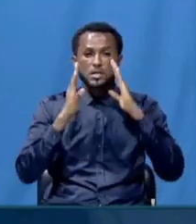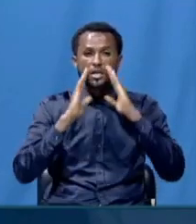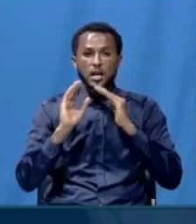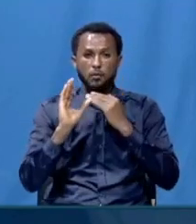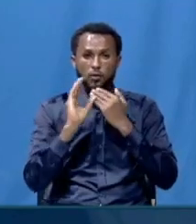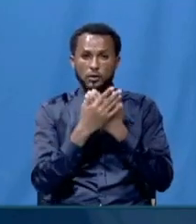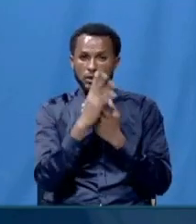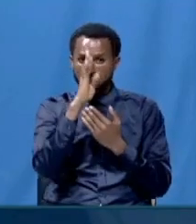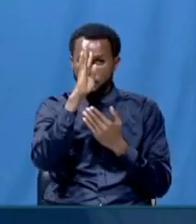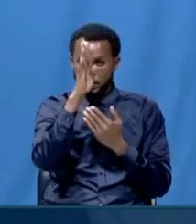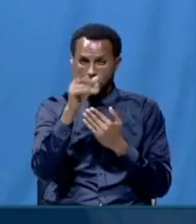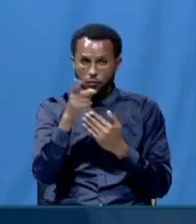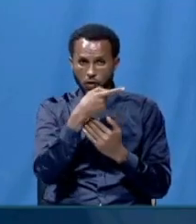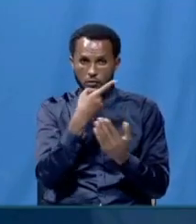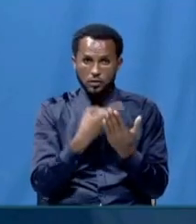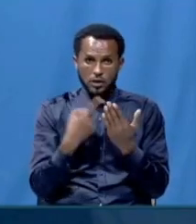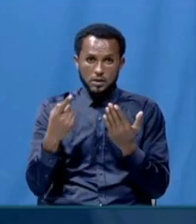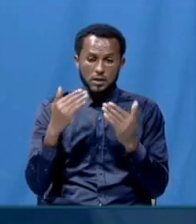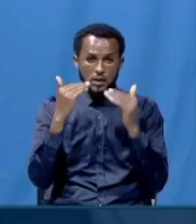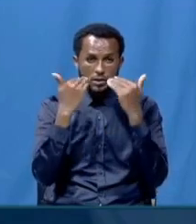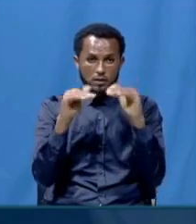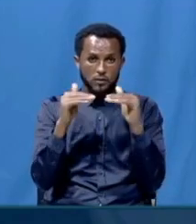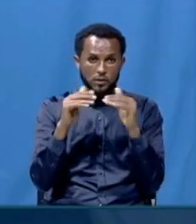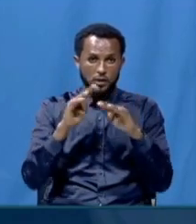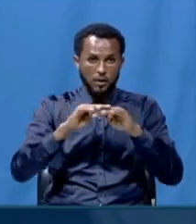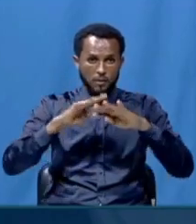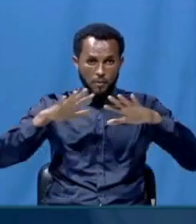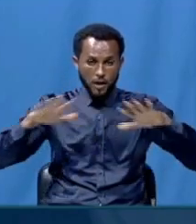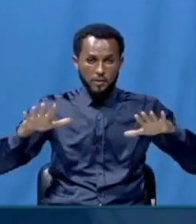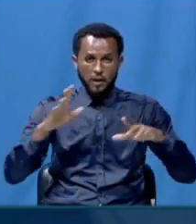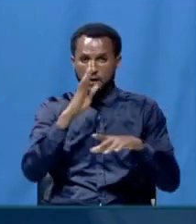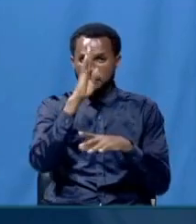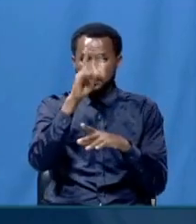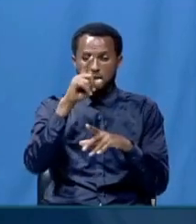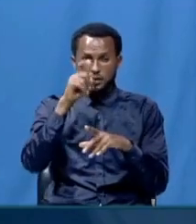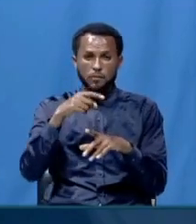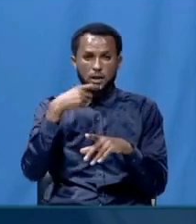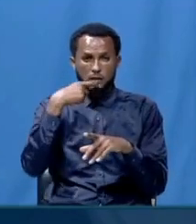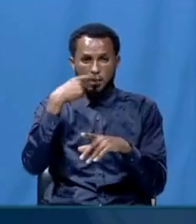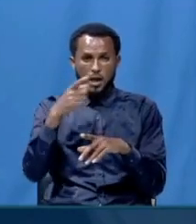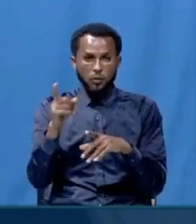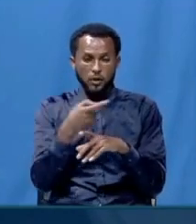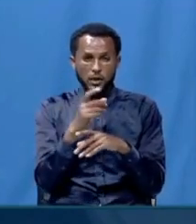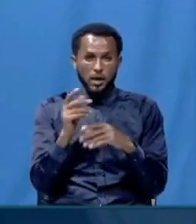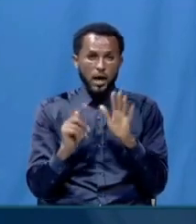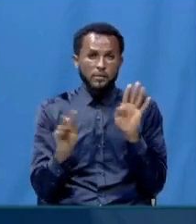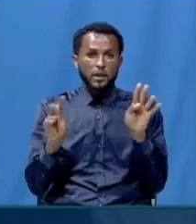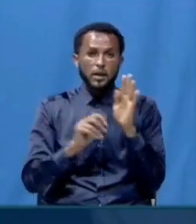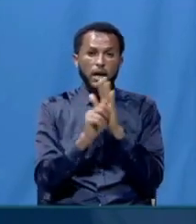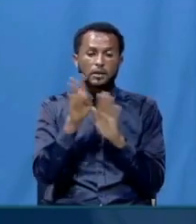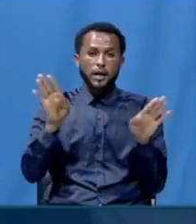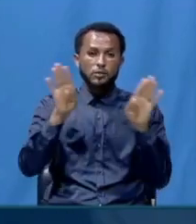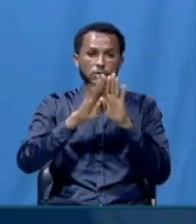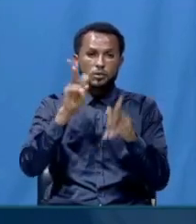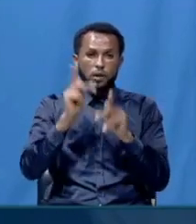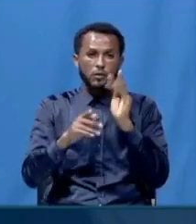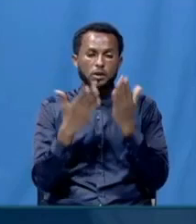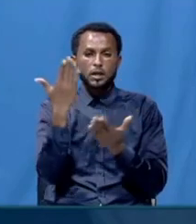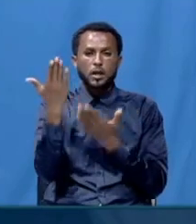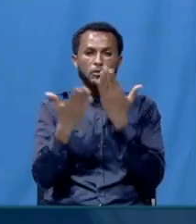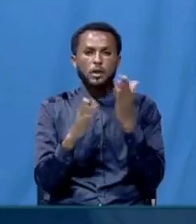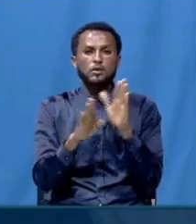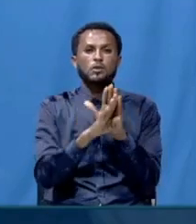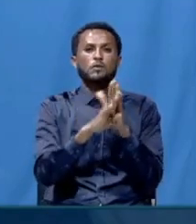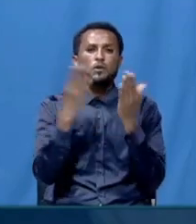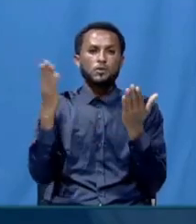ኩነታት ንምፍጣር ምዃንን ነዚ ዝምጥን ጥጡሕ ባይታ ክፍጠር ይግባአን ዝበላ ኮይነን ኣብ ትግራይ ተዓፂኦም ዘለዉ ህዝባዊ ግልጋሎታት ክኽፈቱ